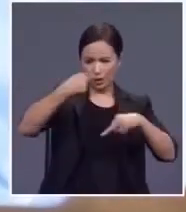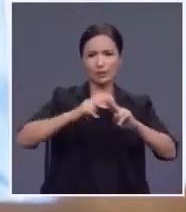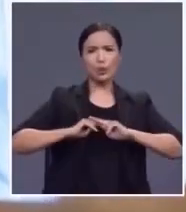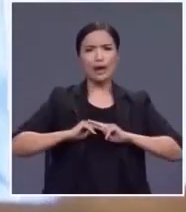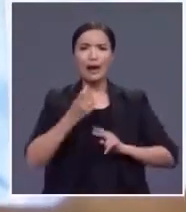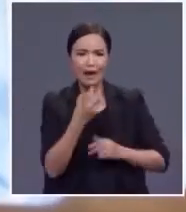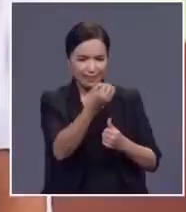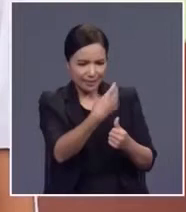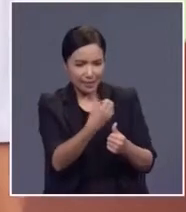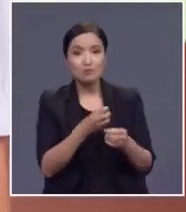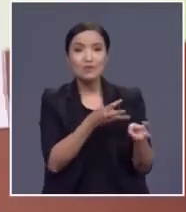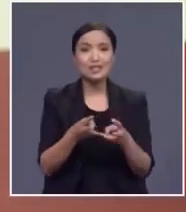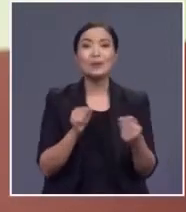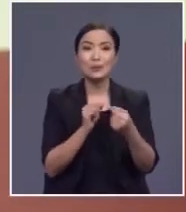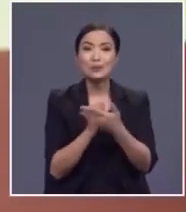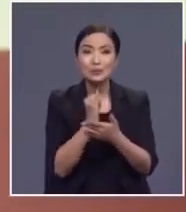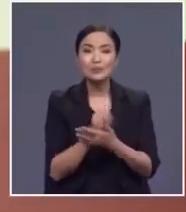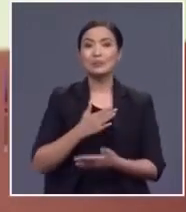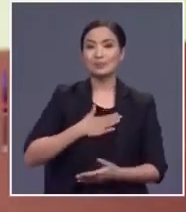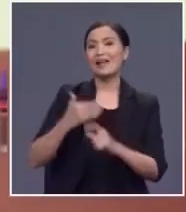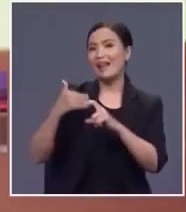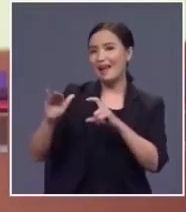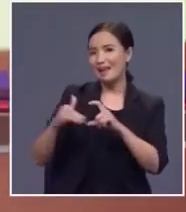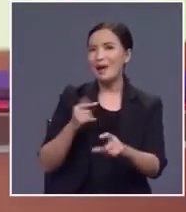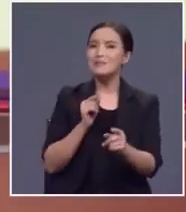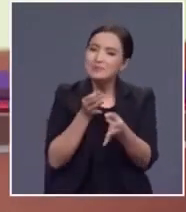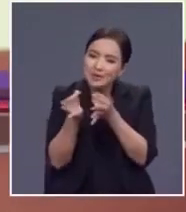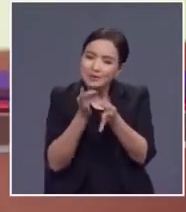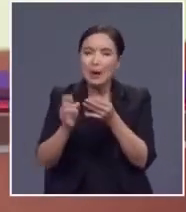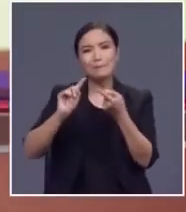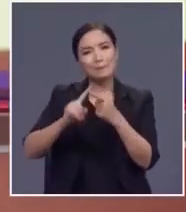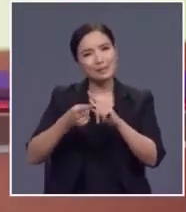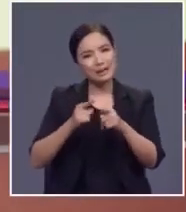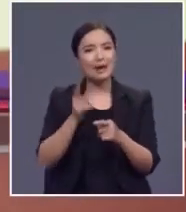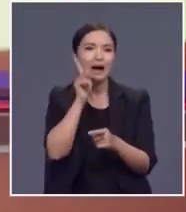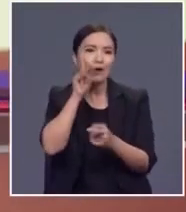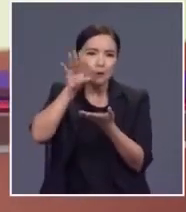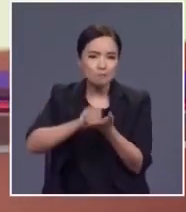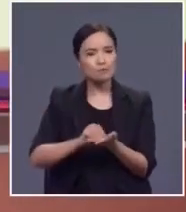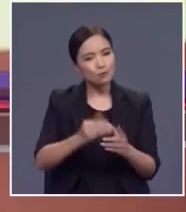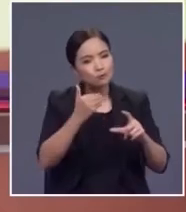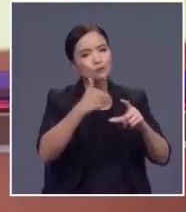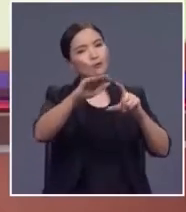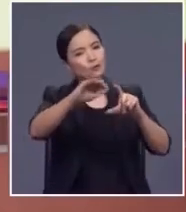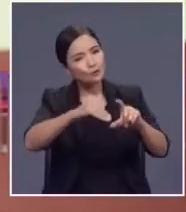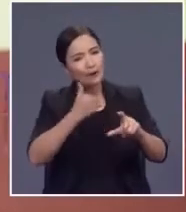ธี ไลน์เอาไว้ปรึกษากับเพื่อนเวลาส่งข้อมูลเพื่อนจะได้ส่งมาได้ง่